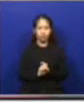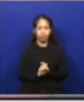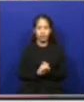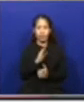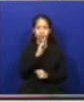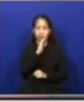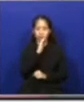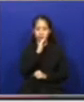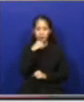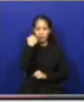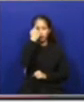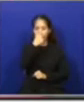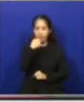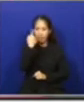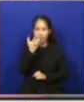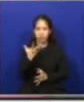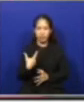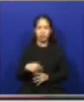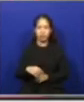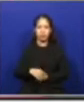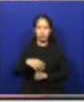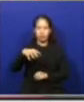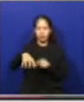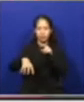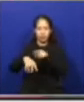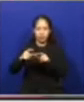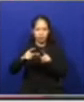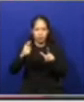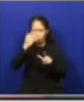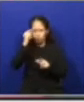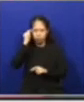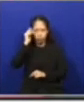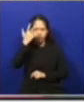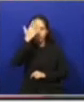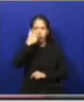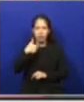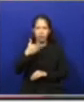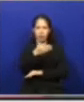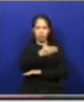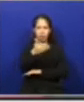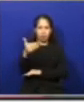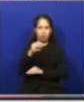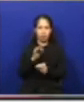ายใหญ่ดิฉันไม่เข้าใจว่าทำไมแบงก์ชาติถึงกำกับไว้ที่500